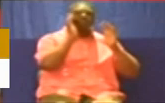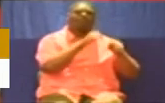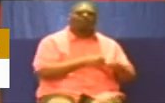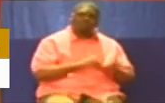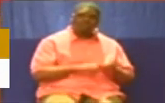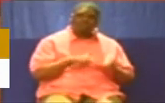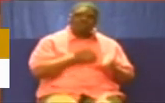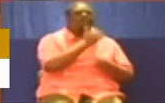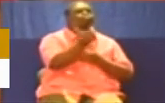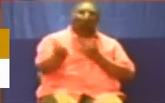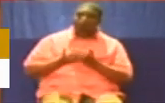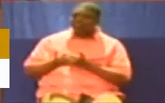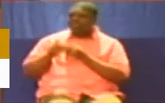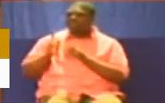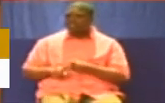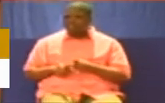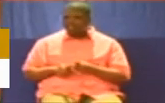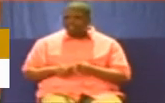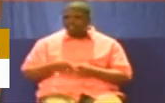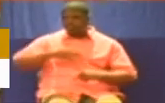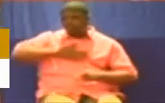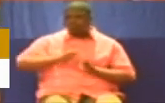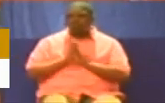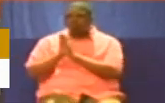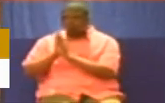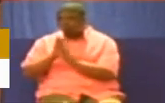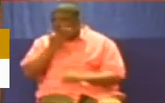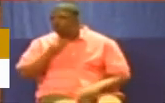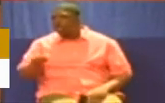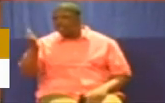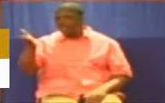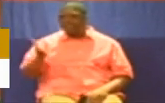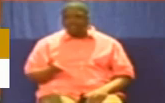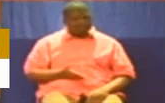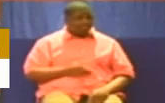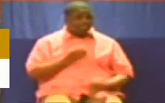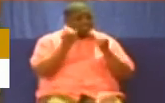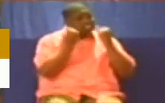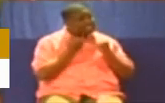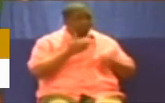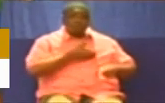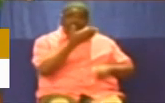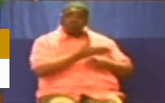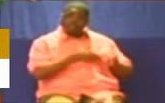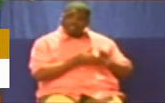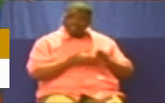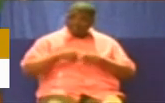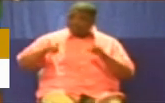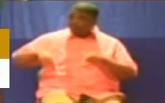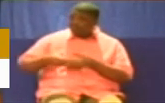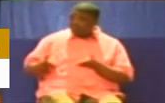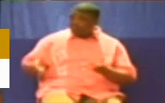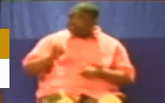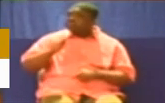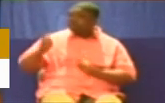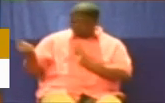lakini nimeshakirudisha tena mkononi mwangu. Tunakushukuru bwana. Kwa wale ambao kwa kweli serious nimetaka kujenga hapa na viwanja Dodoma, hata spika